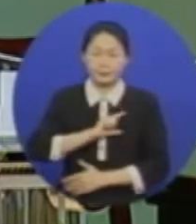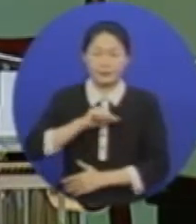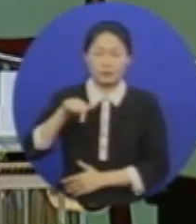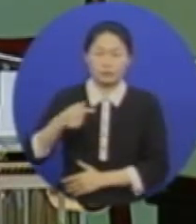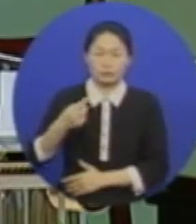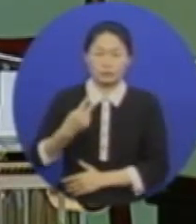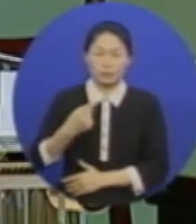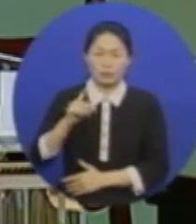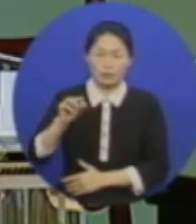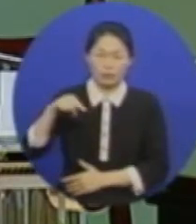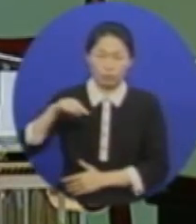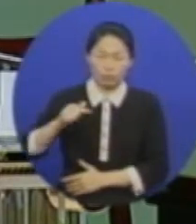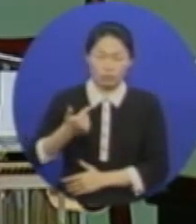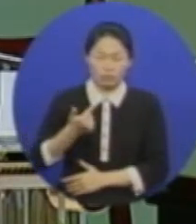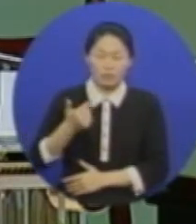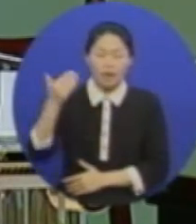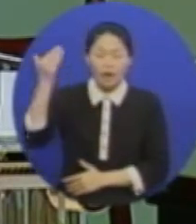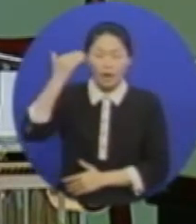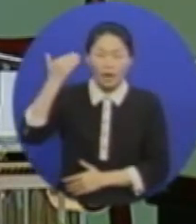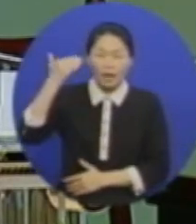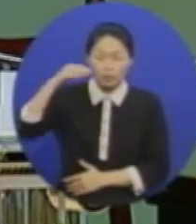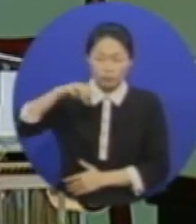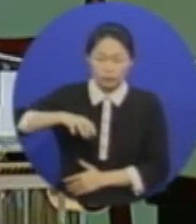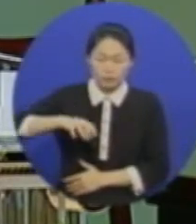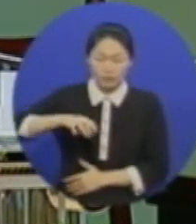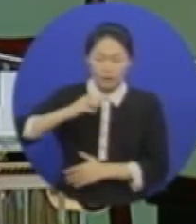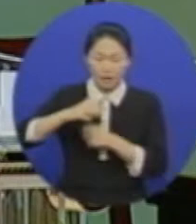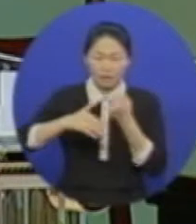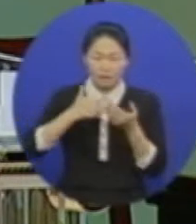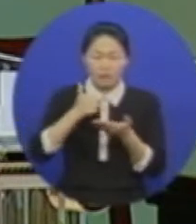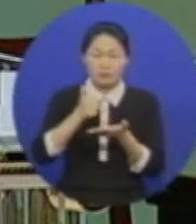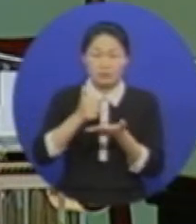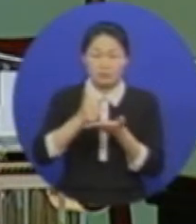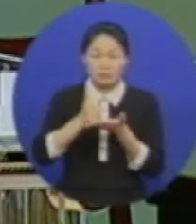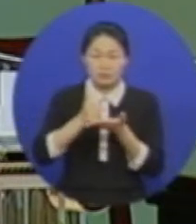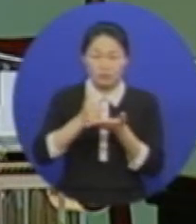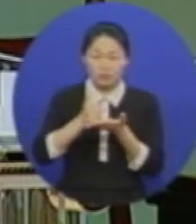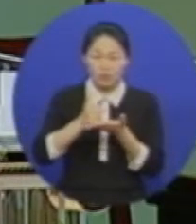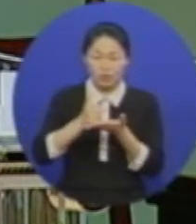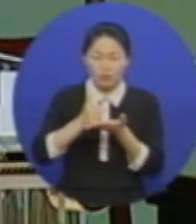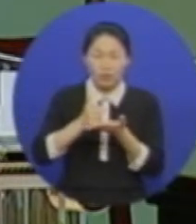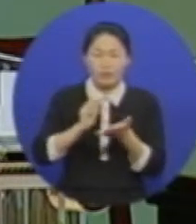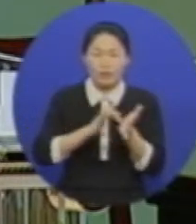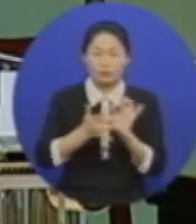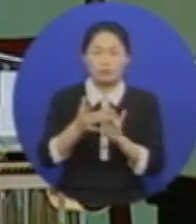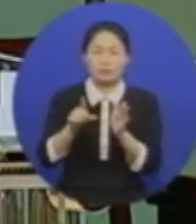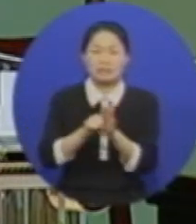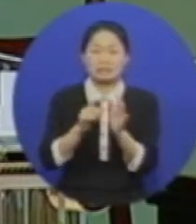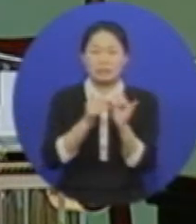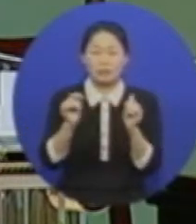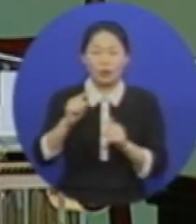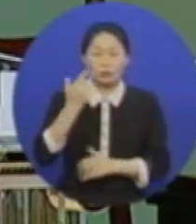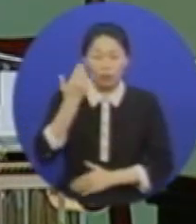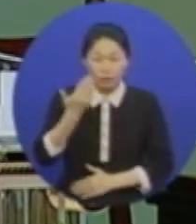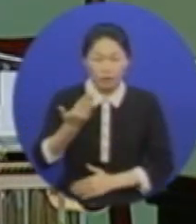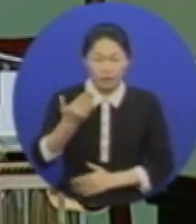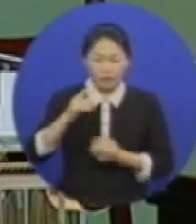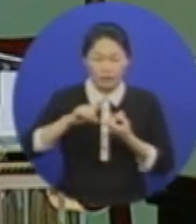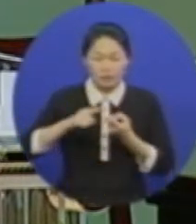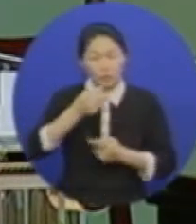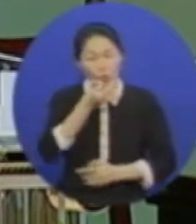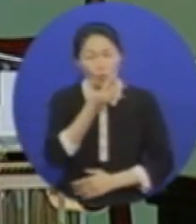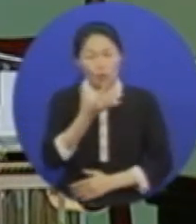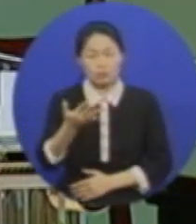하나님께서 우리 한국의 예수 믿는 사람은 어떤 사람인가 하는 것을 보여주신